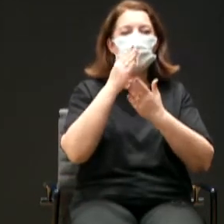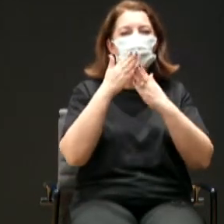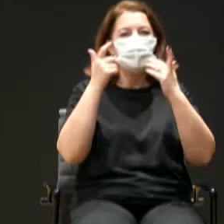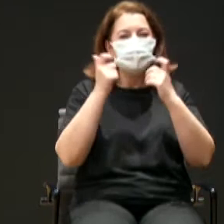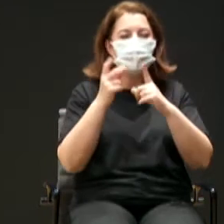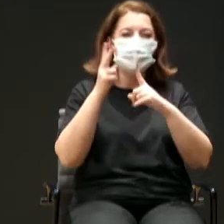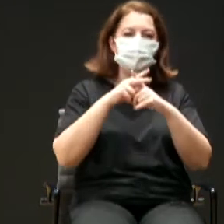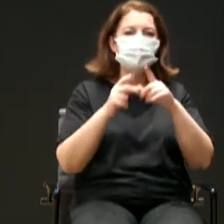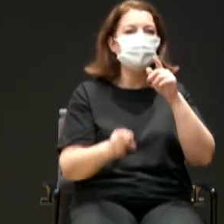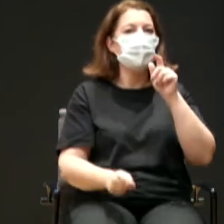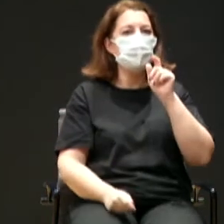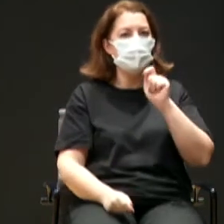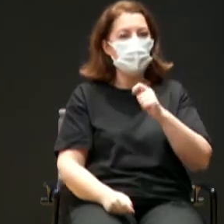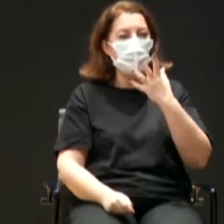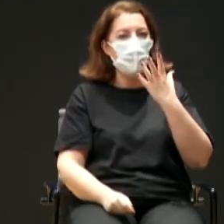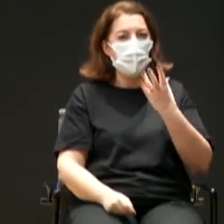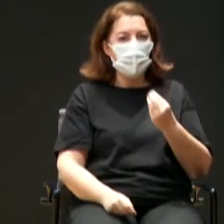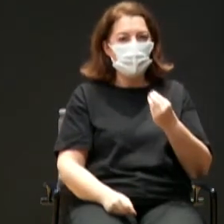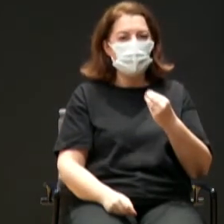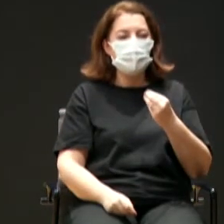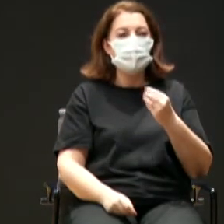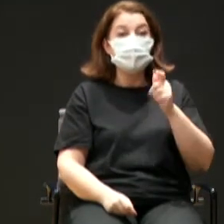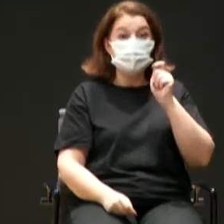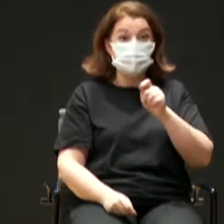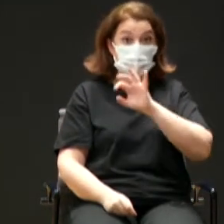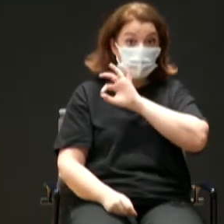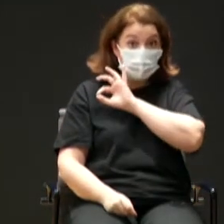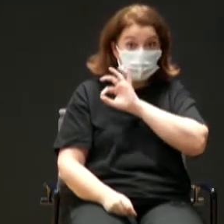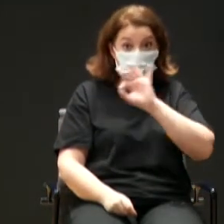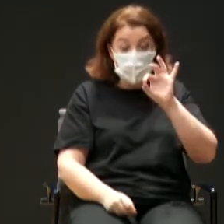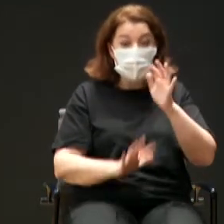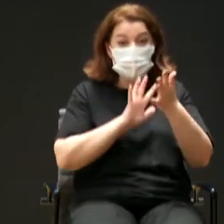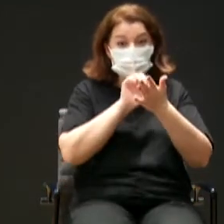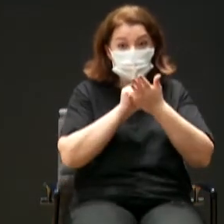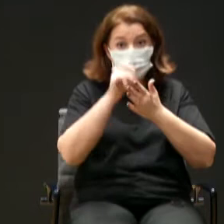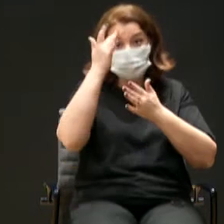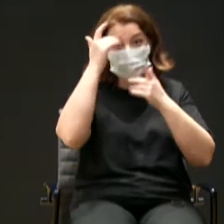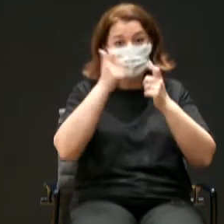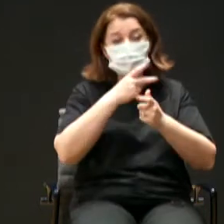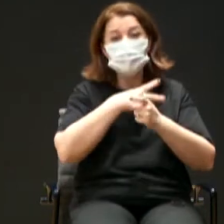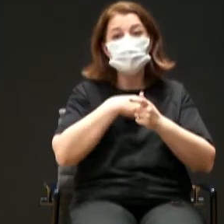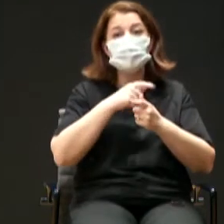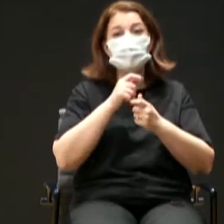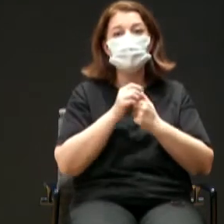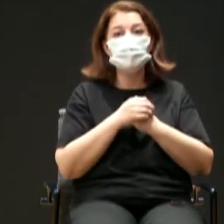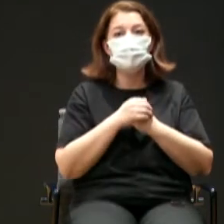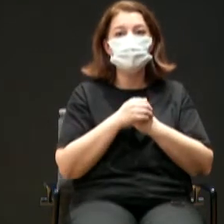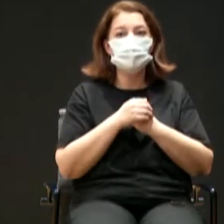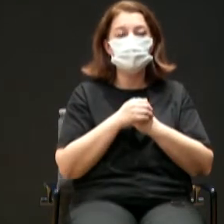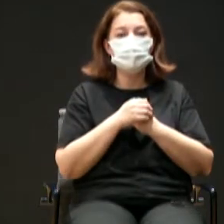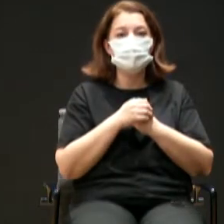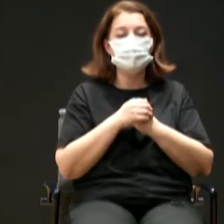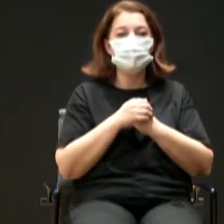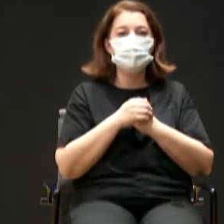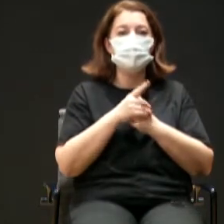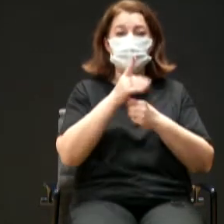katkısıyla yapıyor olmak, işin tamamını işte Beylikdüzü Belediyesi yapmıyor. Bakın